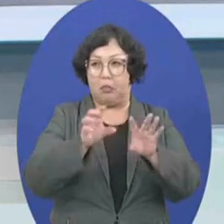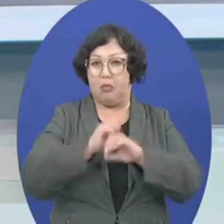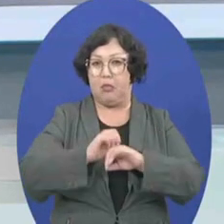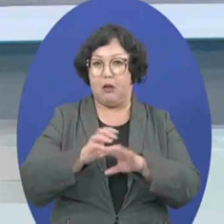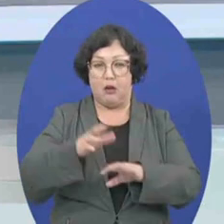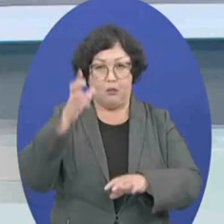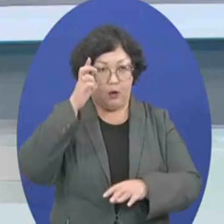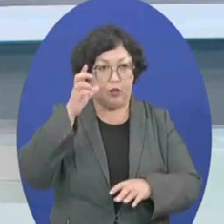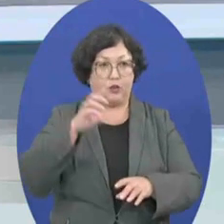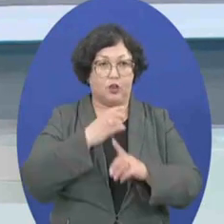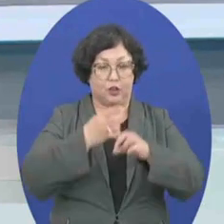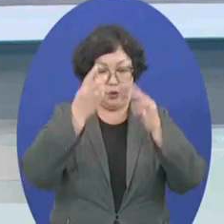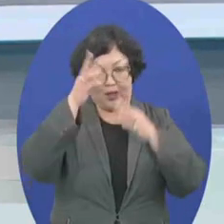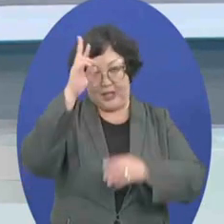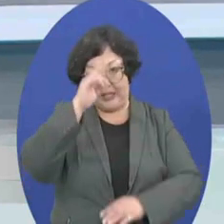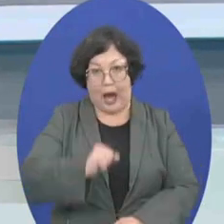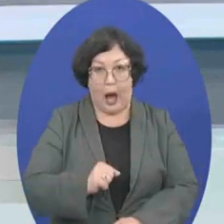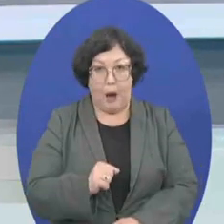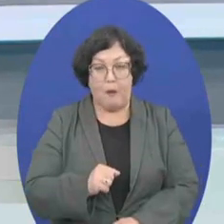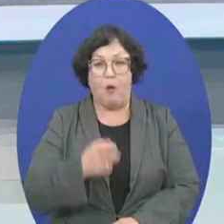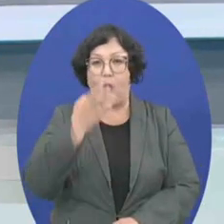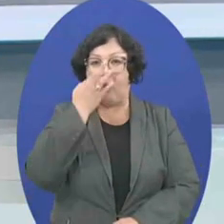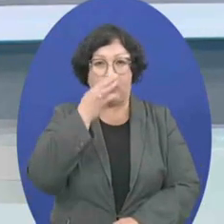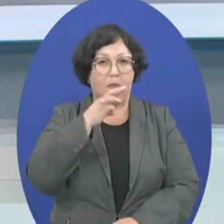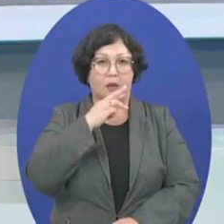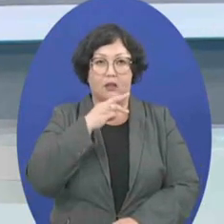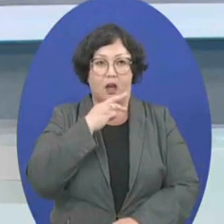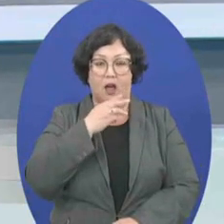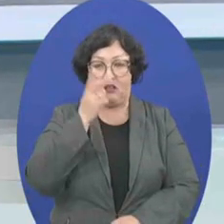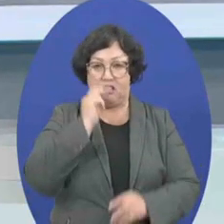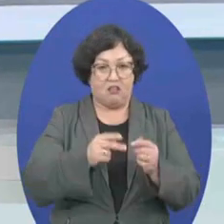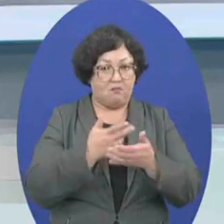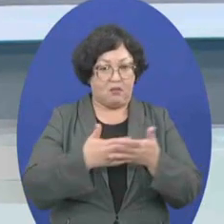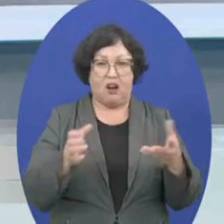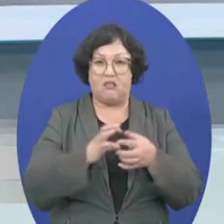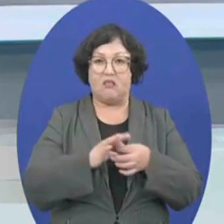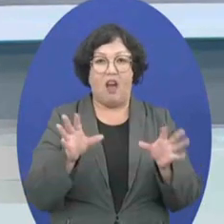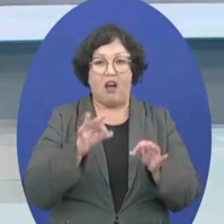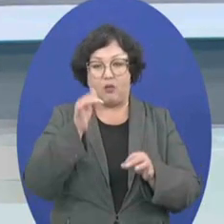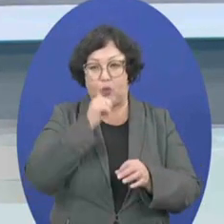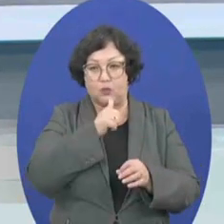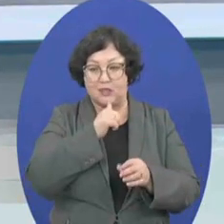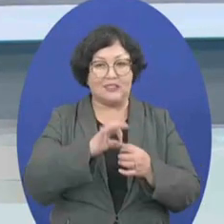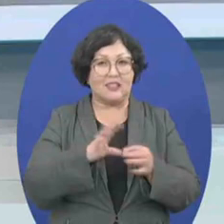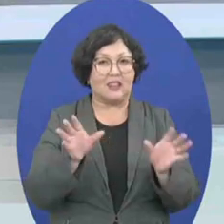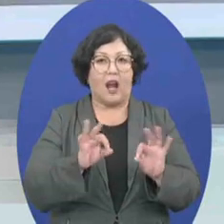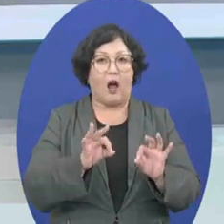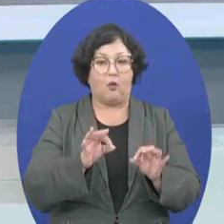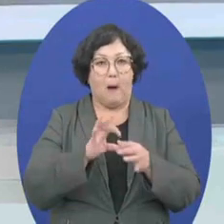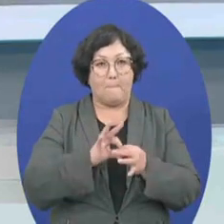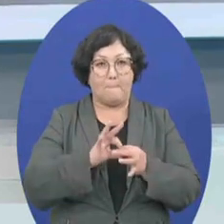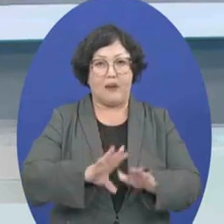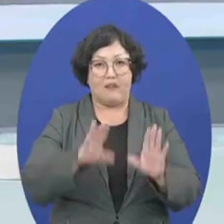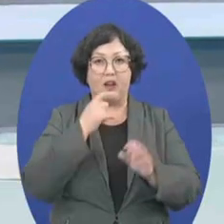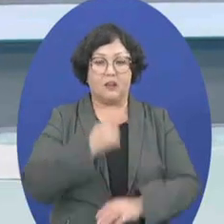цацагдсан. Боловсруулалт шинжилгээ ухааны яамнаас үүнийг худал мэдээлэл шалгалтын материал огт задраагүй гэдгийг мэдээллээ.